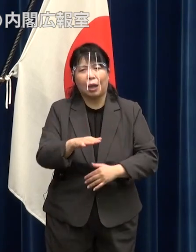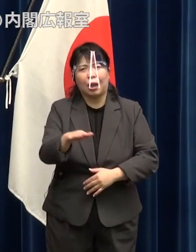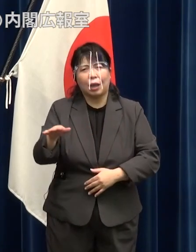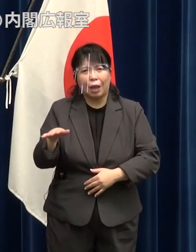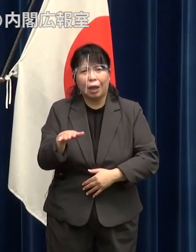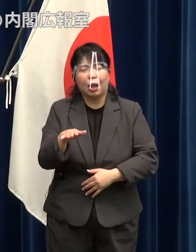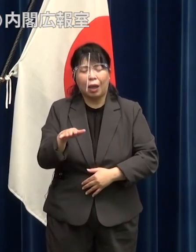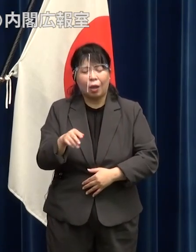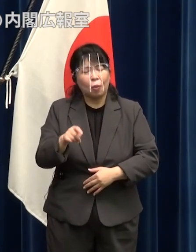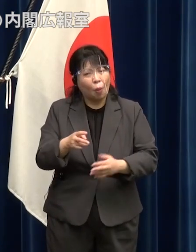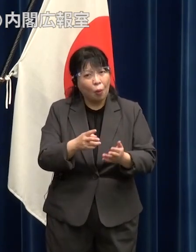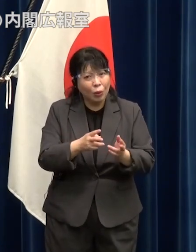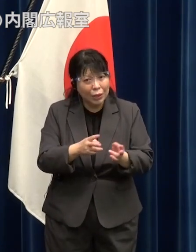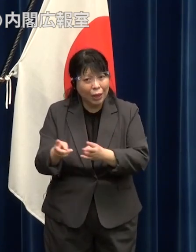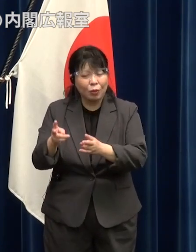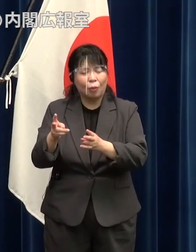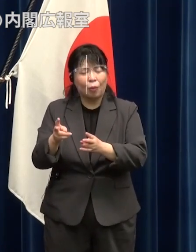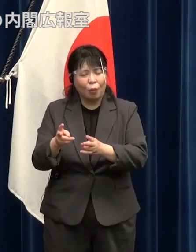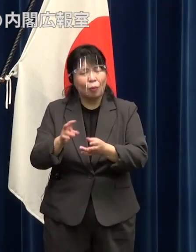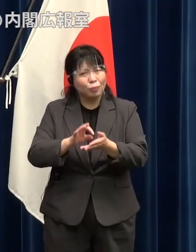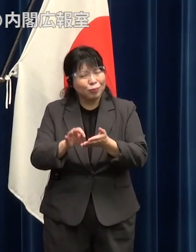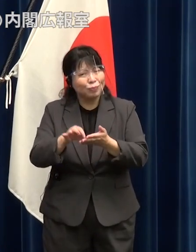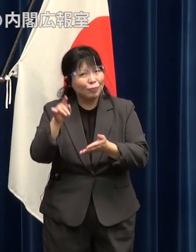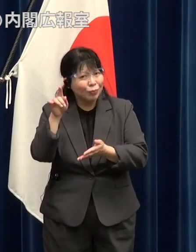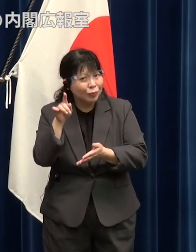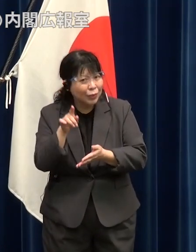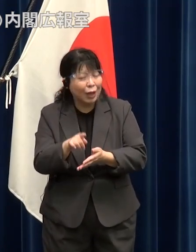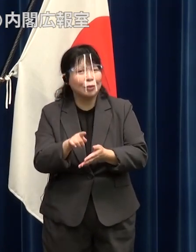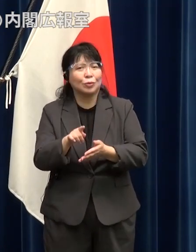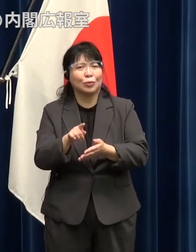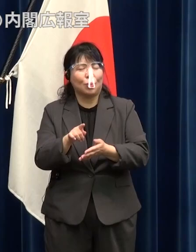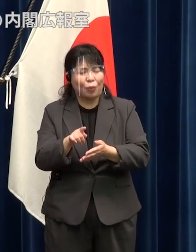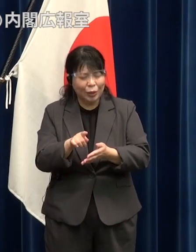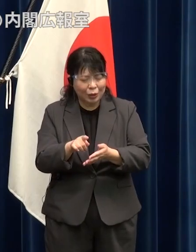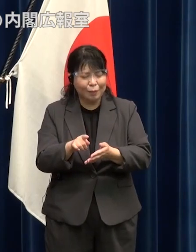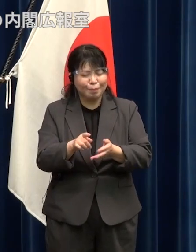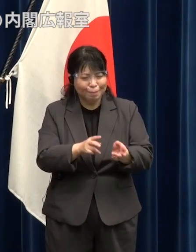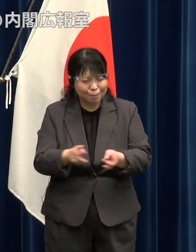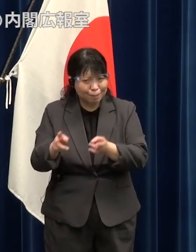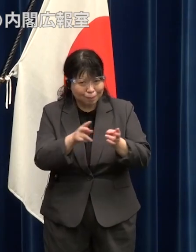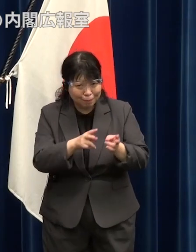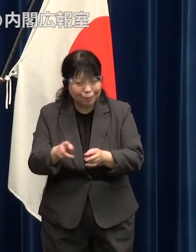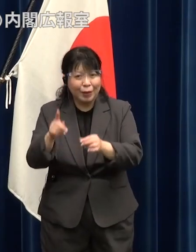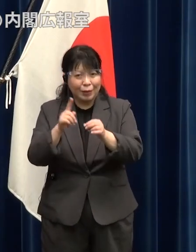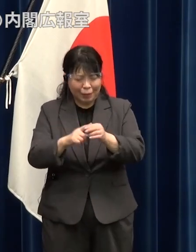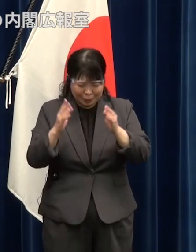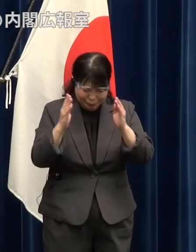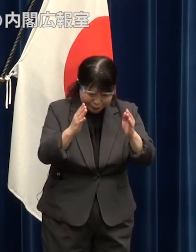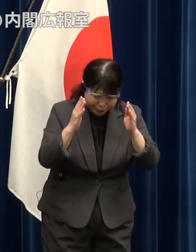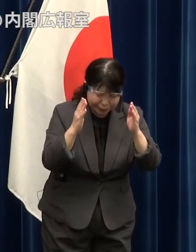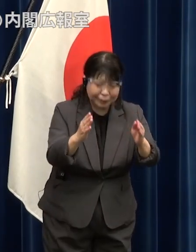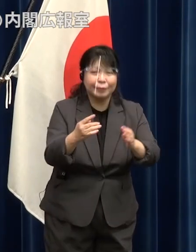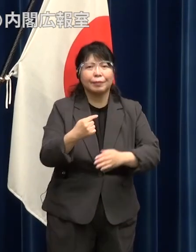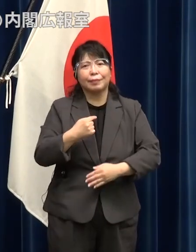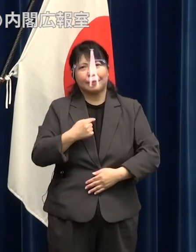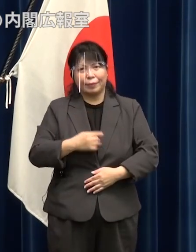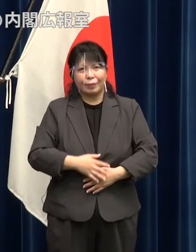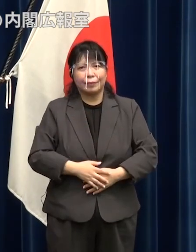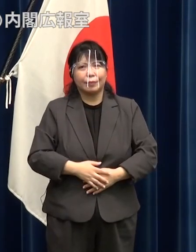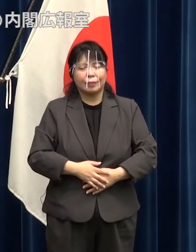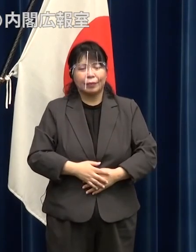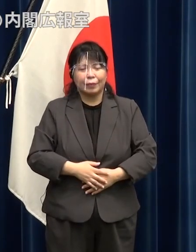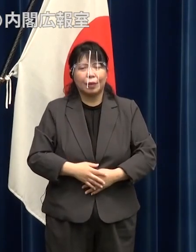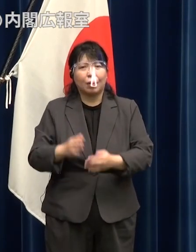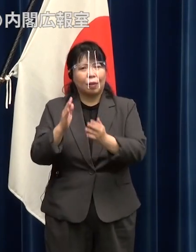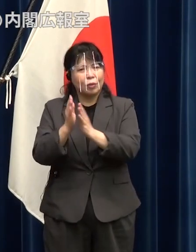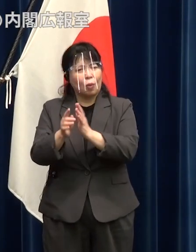環境を早急に整備することに全力を傾けます。省庁横断のチ